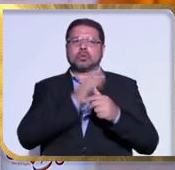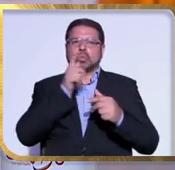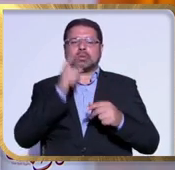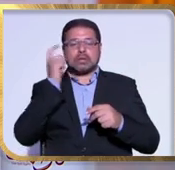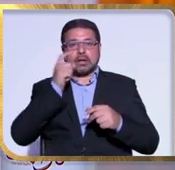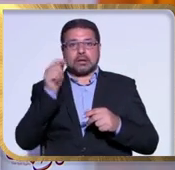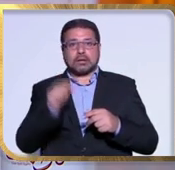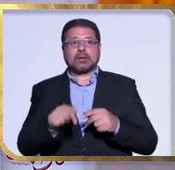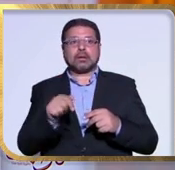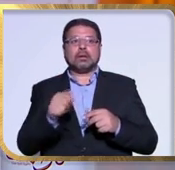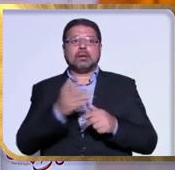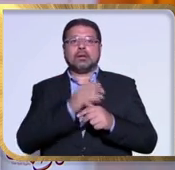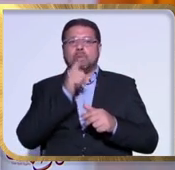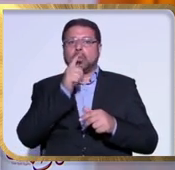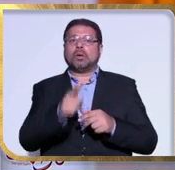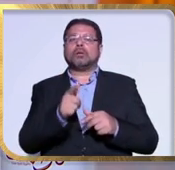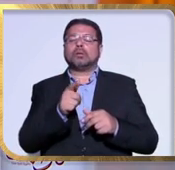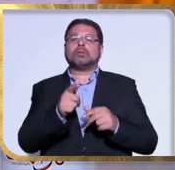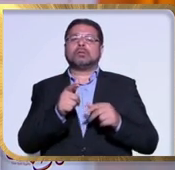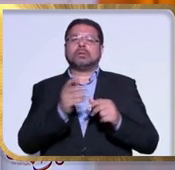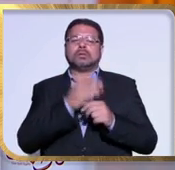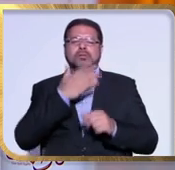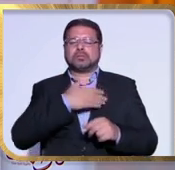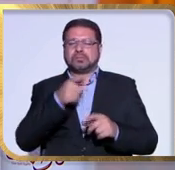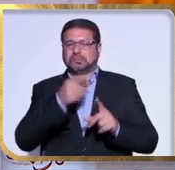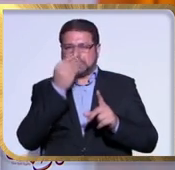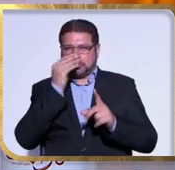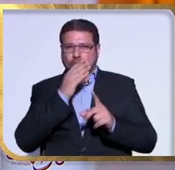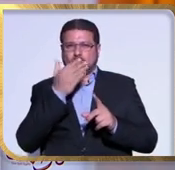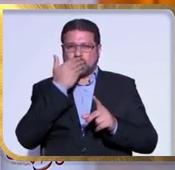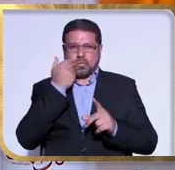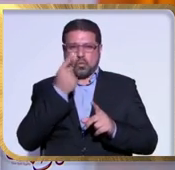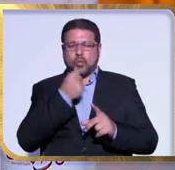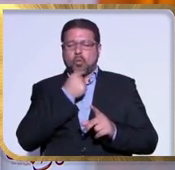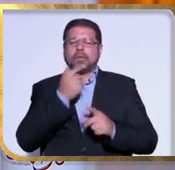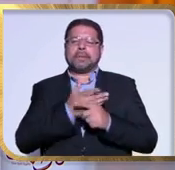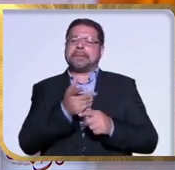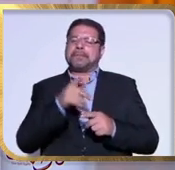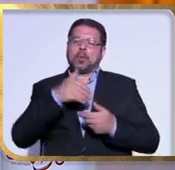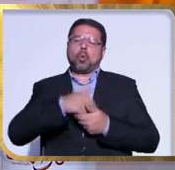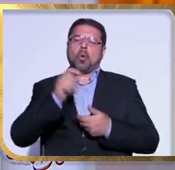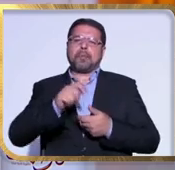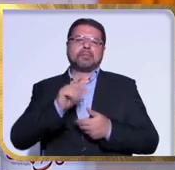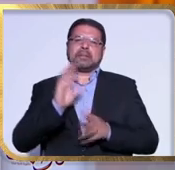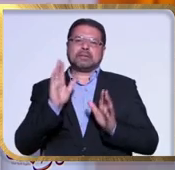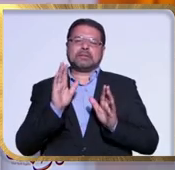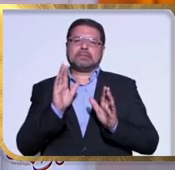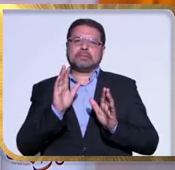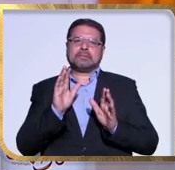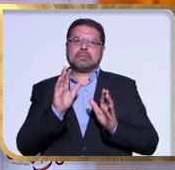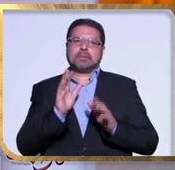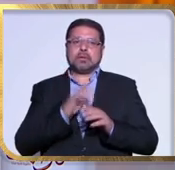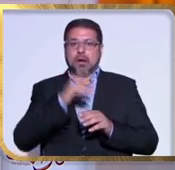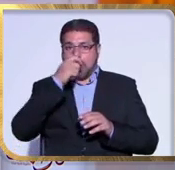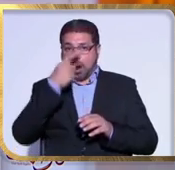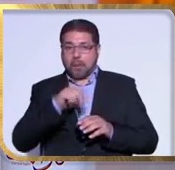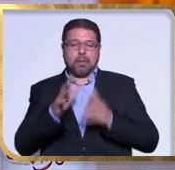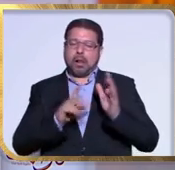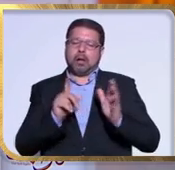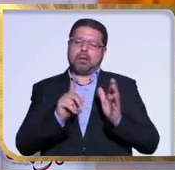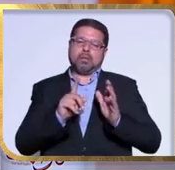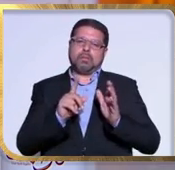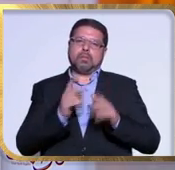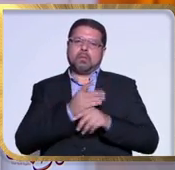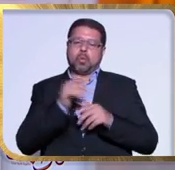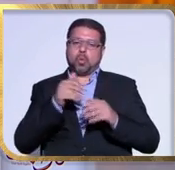ذكر او قالوا بالكراه فقط يعني حكمها انه بيكون مكروه